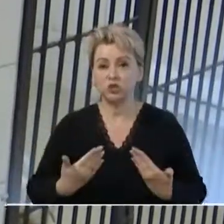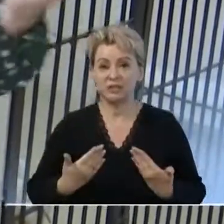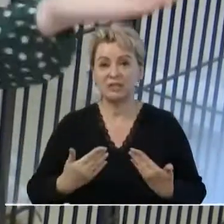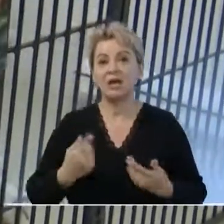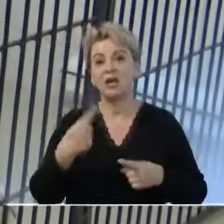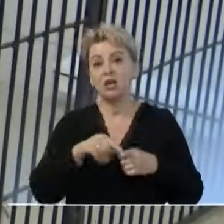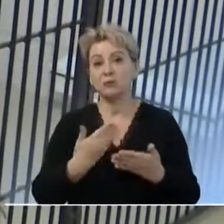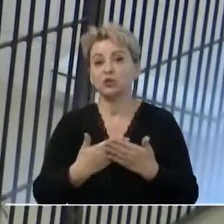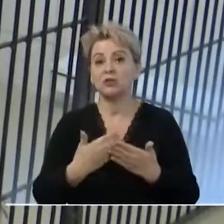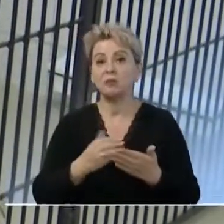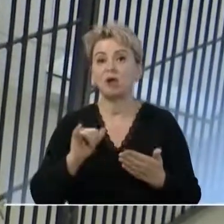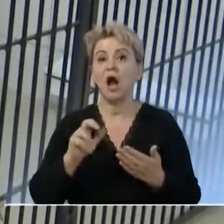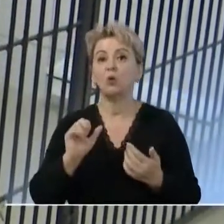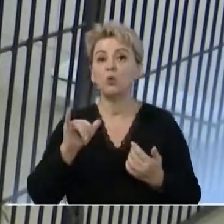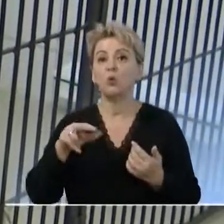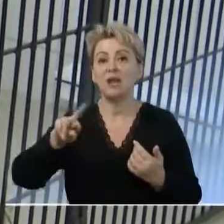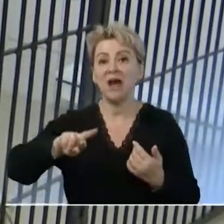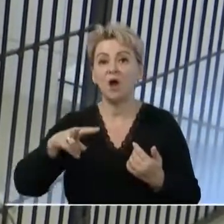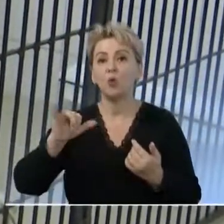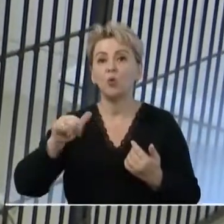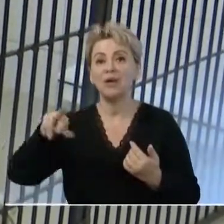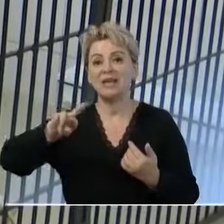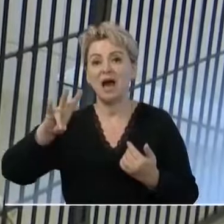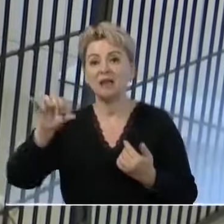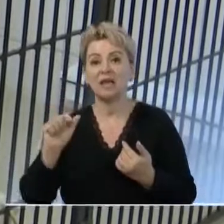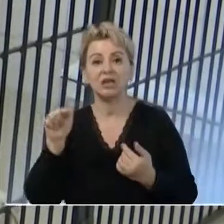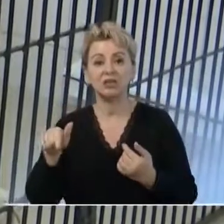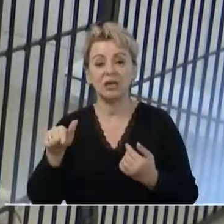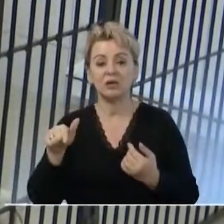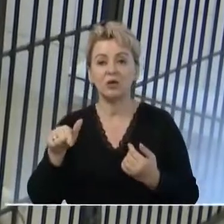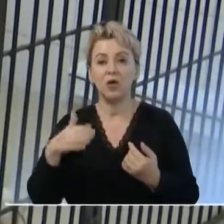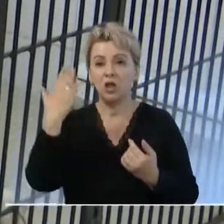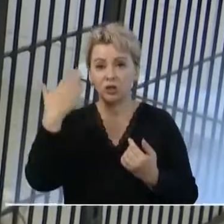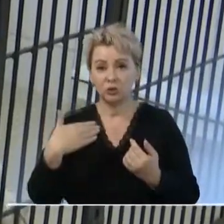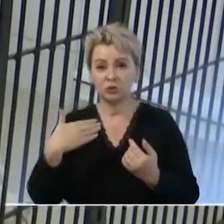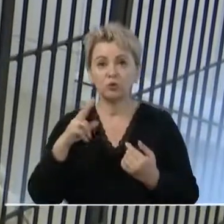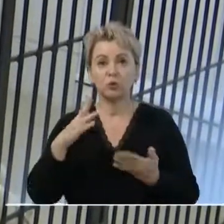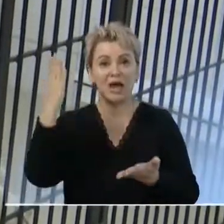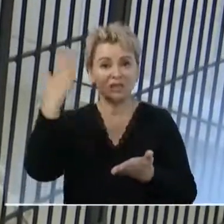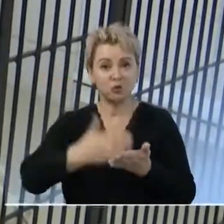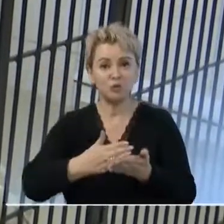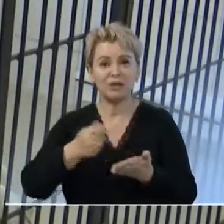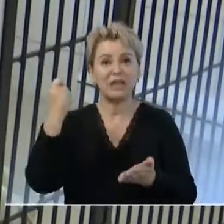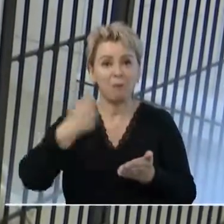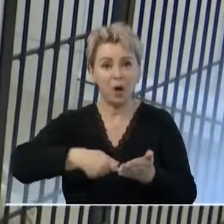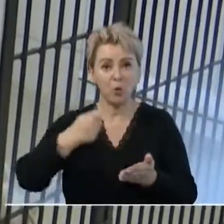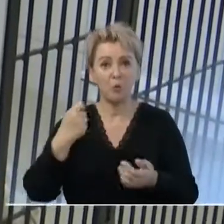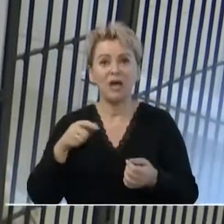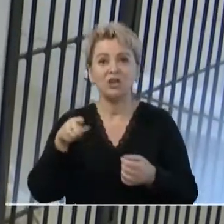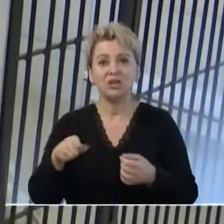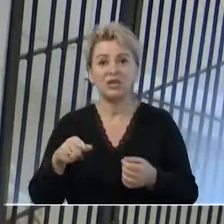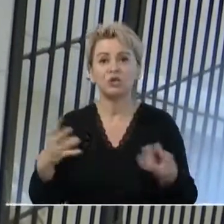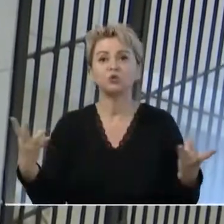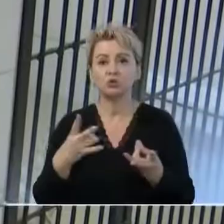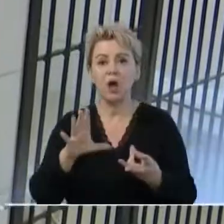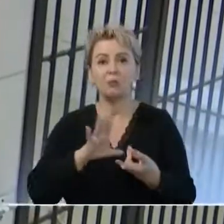что, например, как Ульяна, ей морду кто-то разрубил топором, и в общем, ей